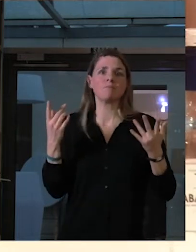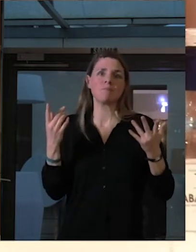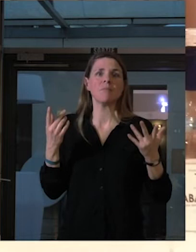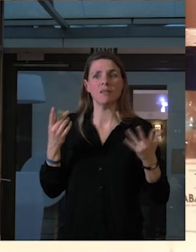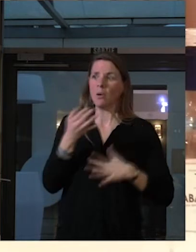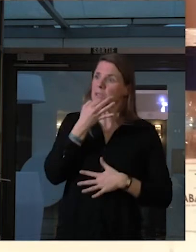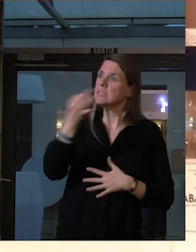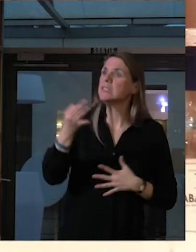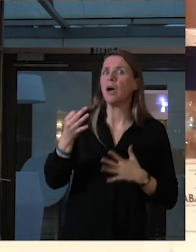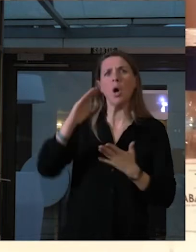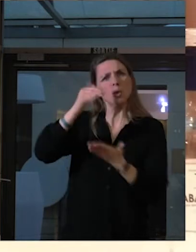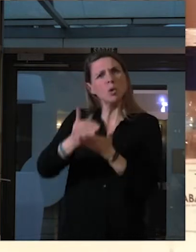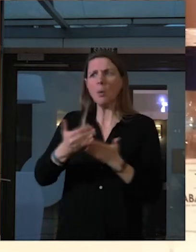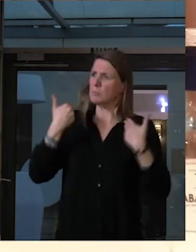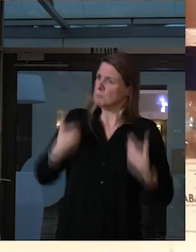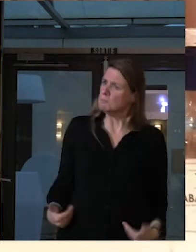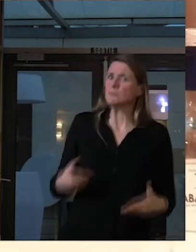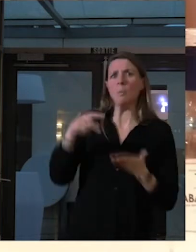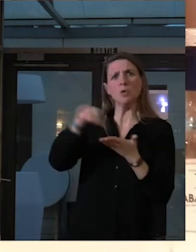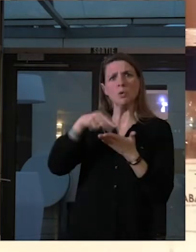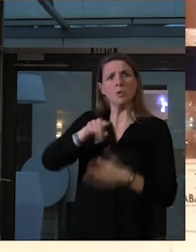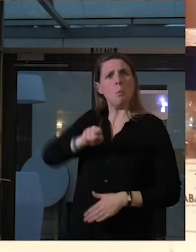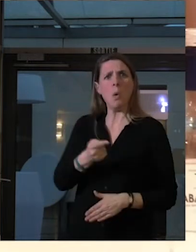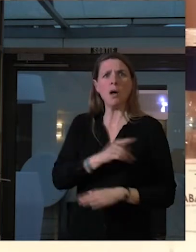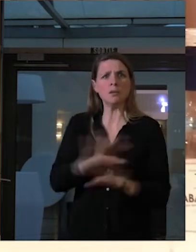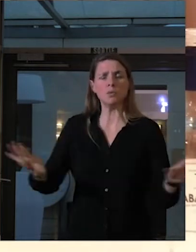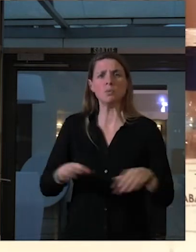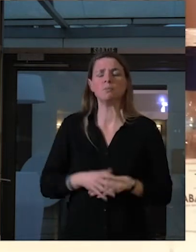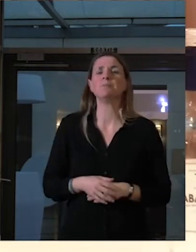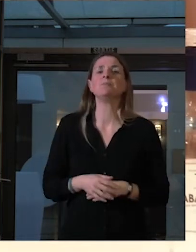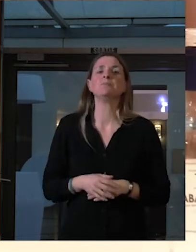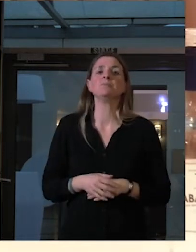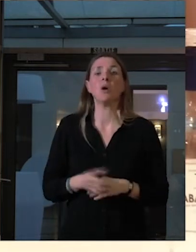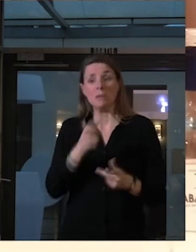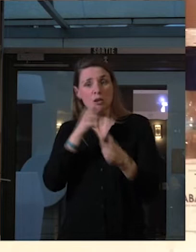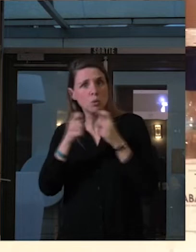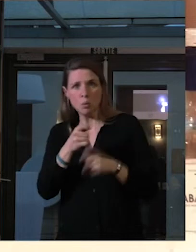et dire stop, je suis dans ce point barre, il n'y a pas d'autre.